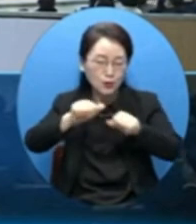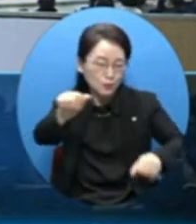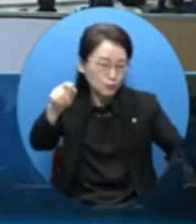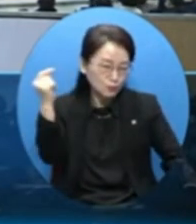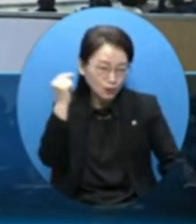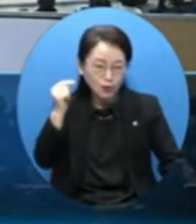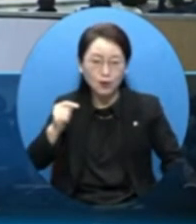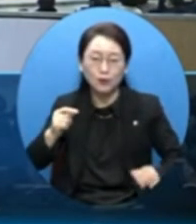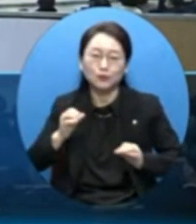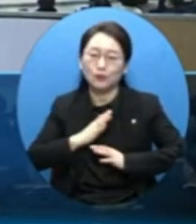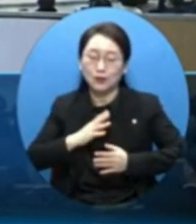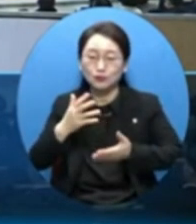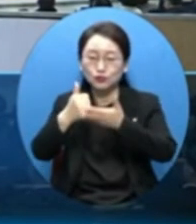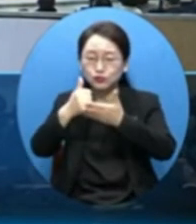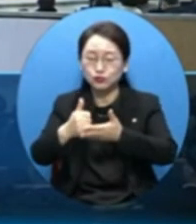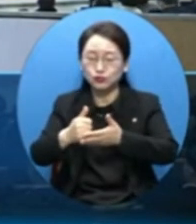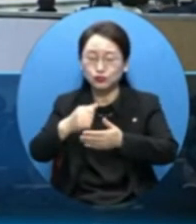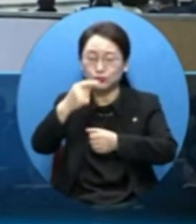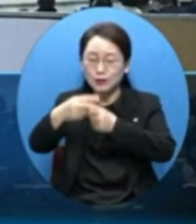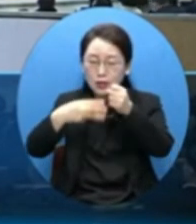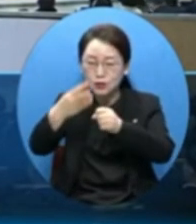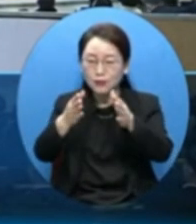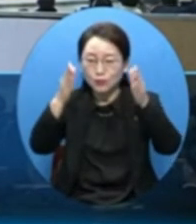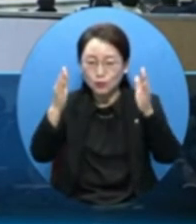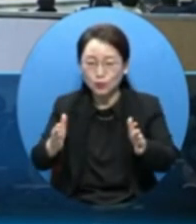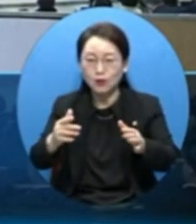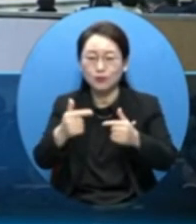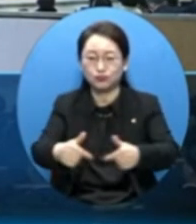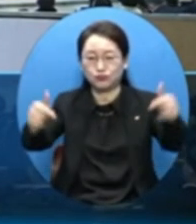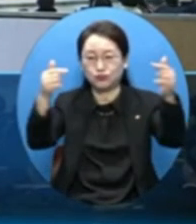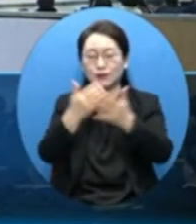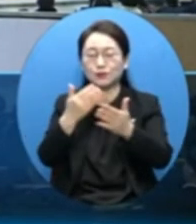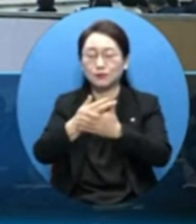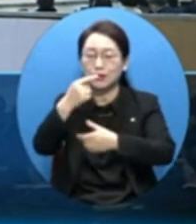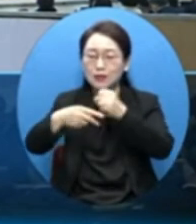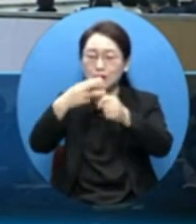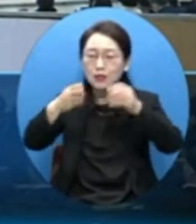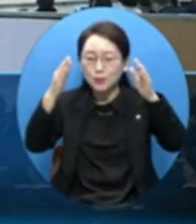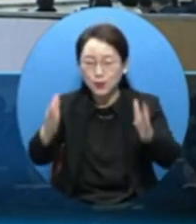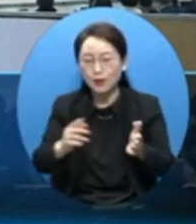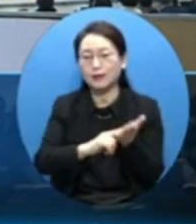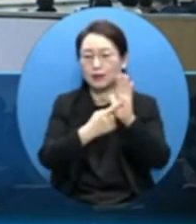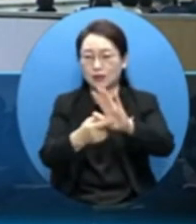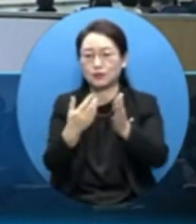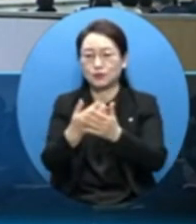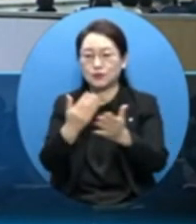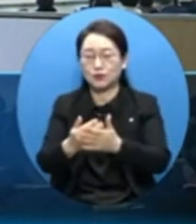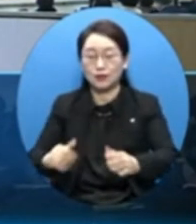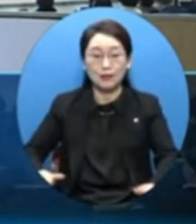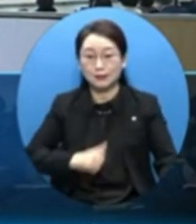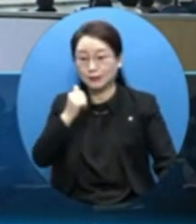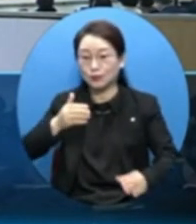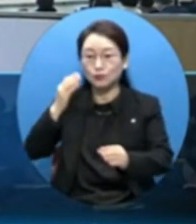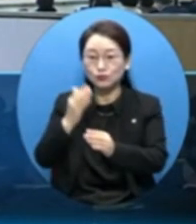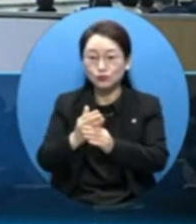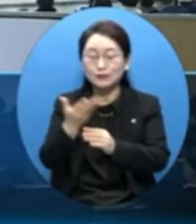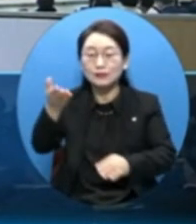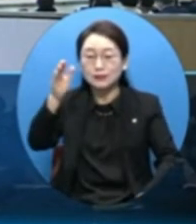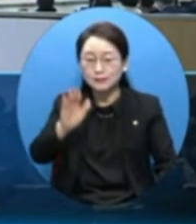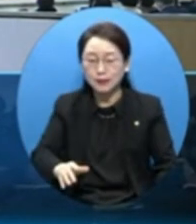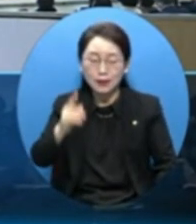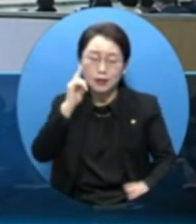야여 주는 주의 일을 이 수년 내에 부흥하게 하옵소서. 이 수년 내에 나타내시옵소서. 진노 중이라도 긍휼을